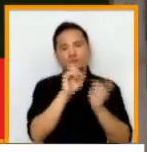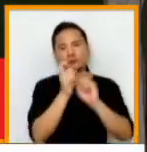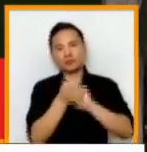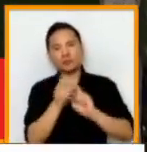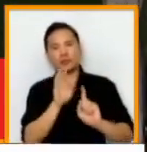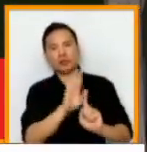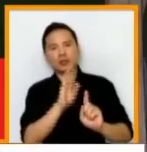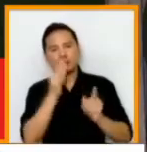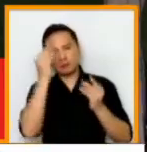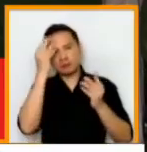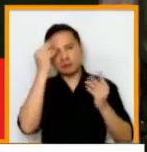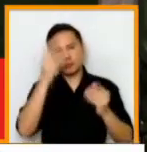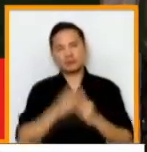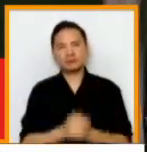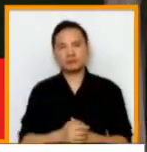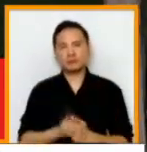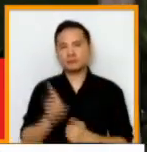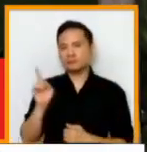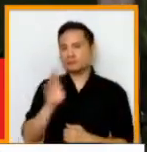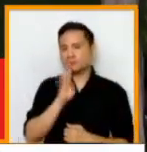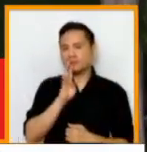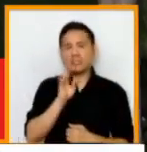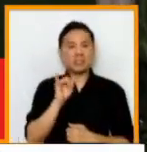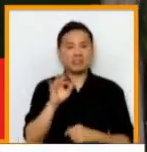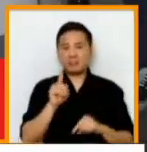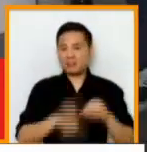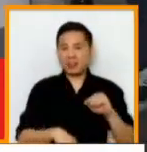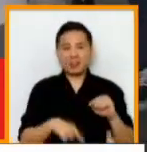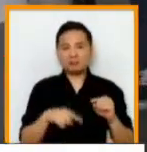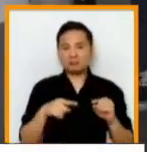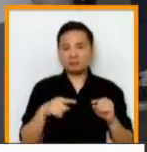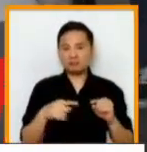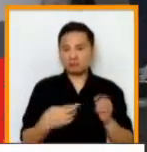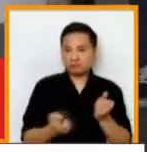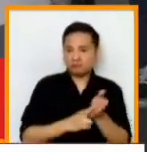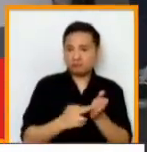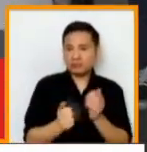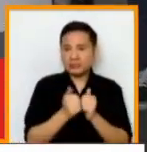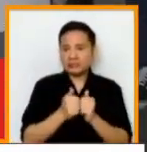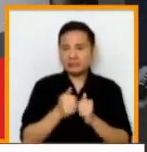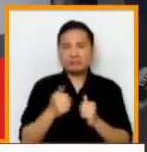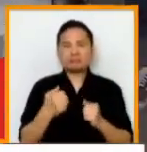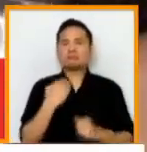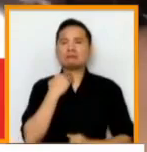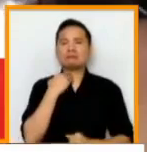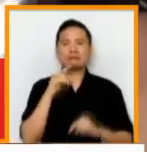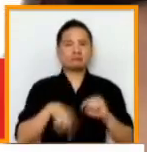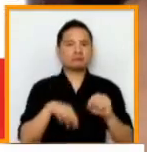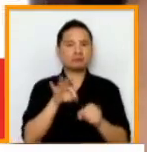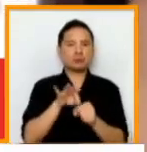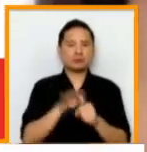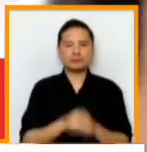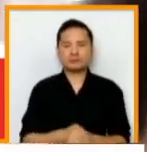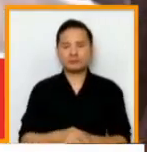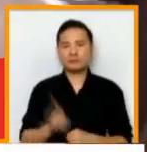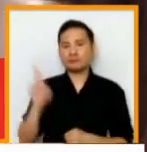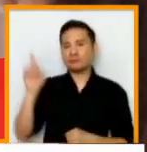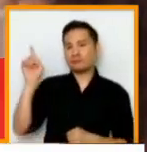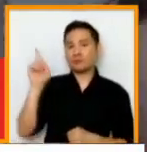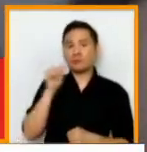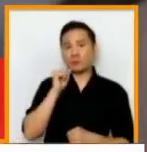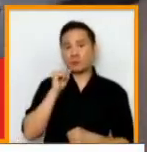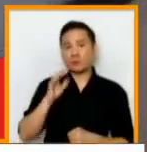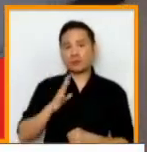kami magpag-registro, hindi kami makaboto. Sayang din yung boto namin. Si Norma pa nga 3 beses na raw pumila dahil palagi siyang inaabutan ng